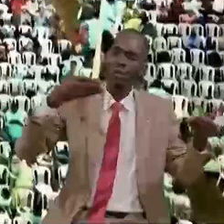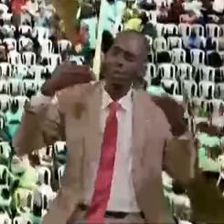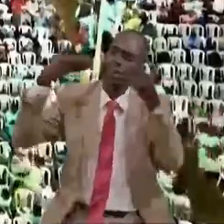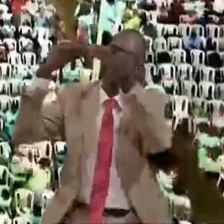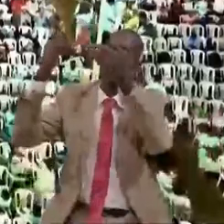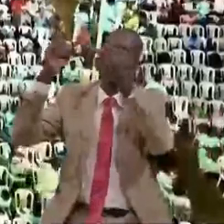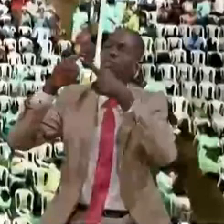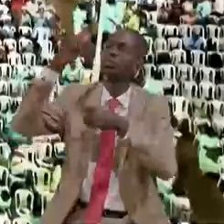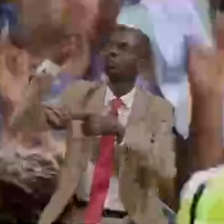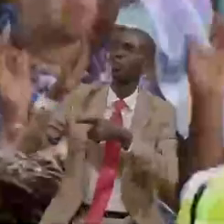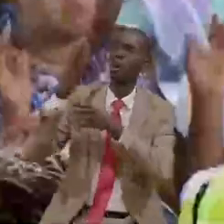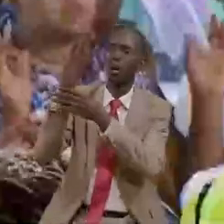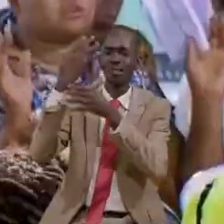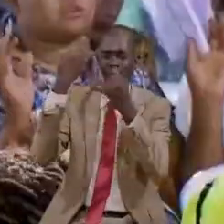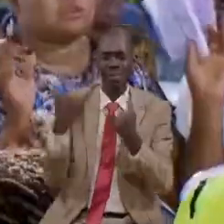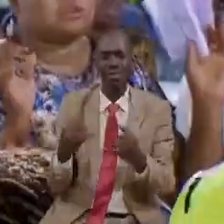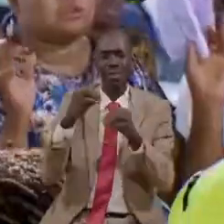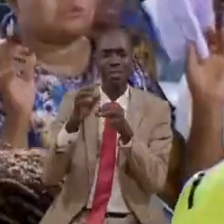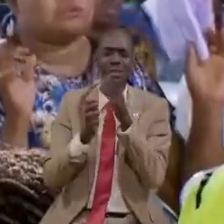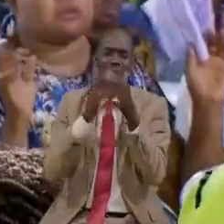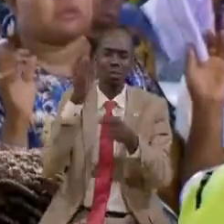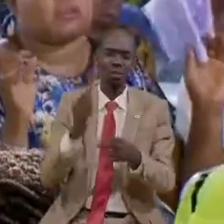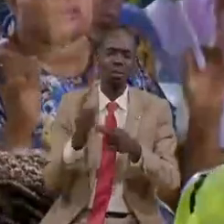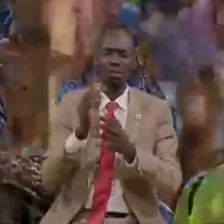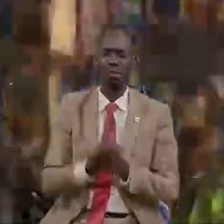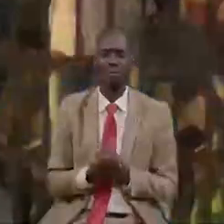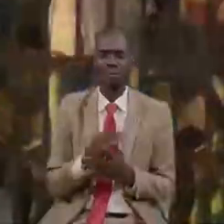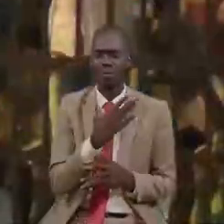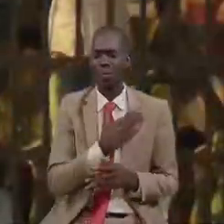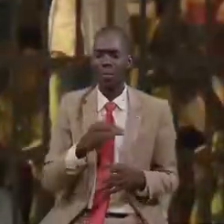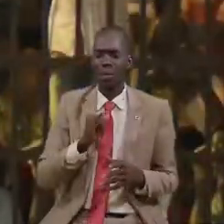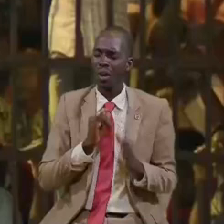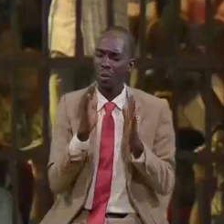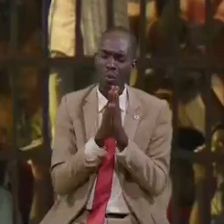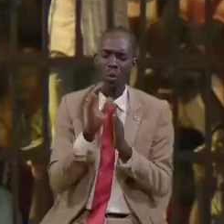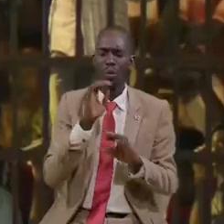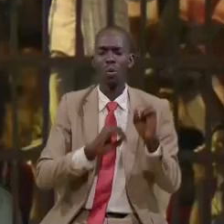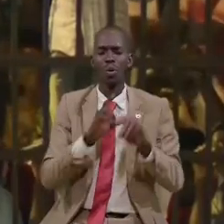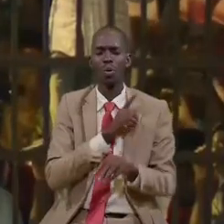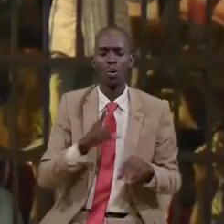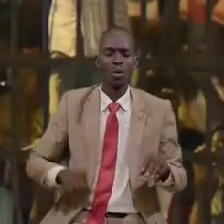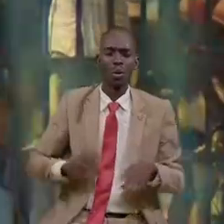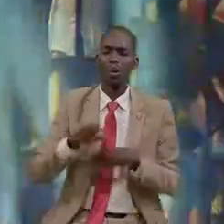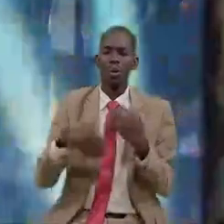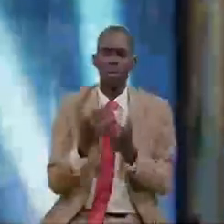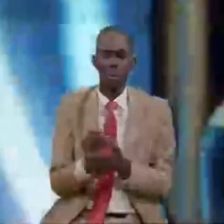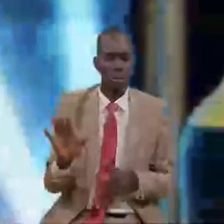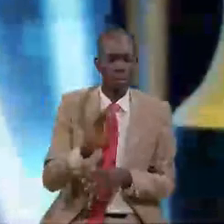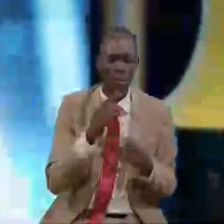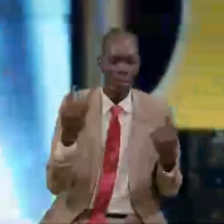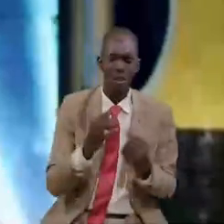maintenant au nom de Jésus-Christ. Je prie, Seigneur, que tous leurs péchés soient pardonnés,